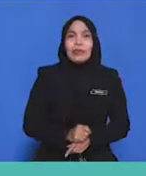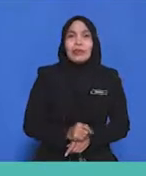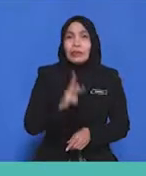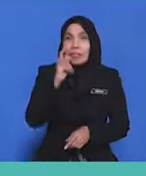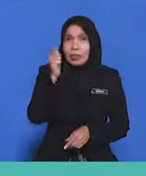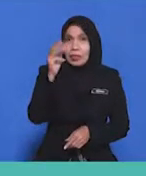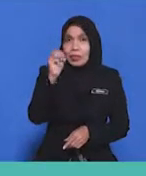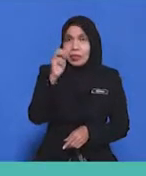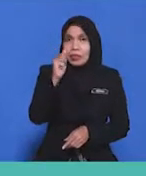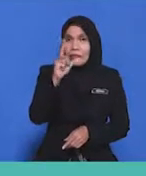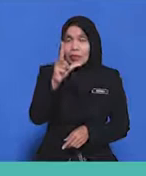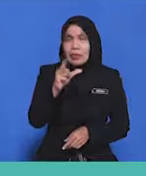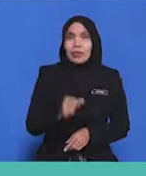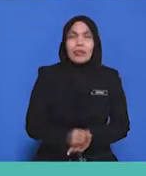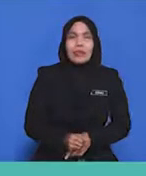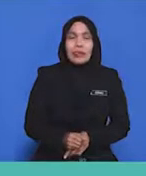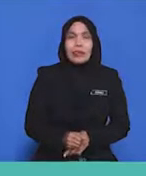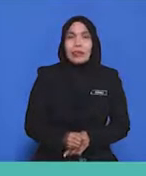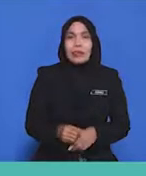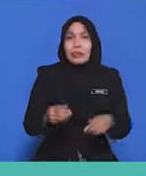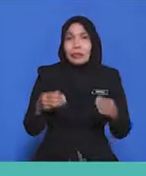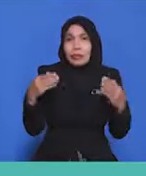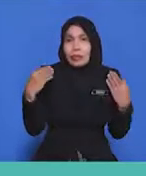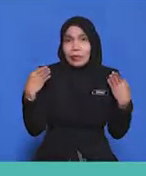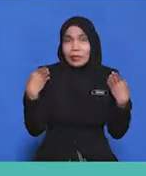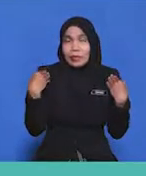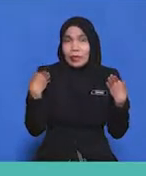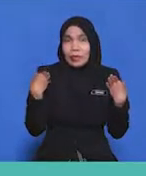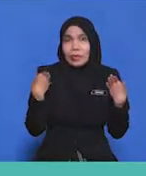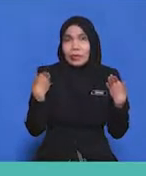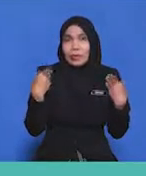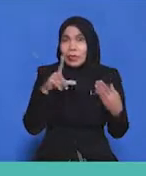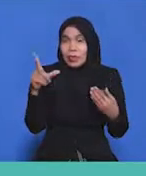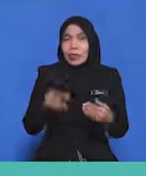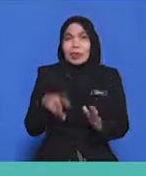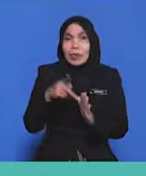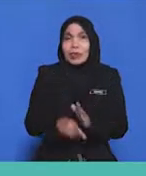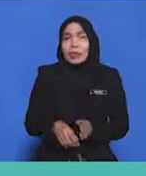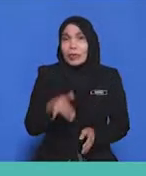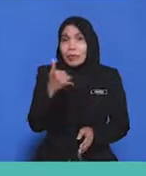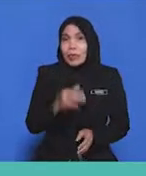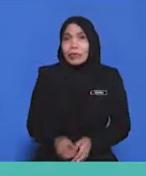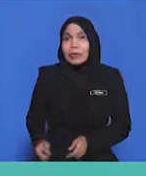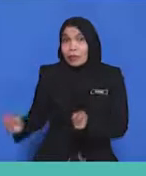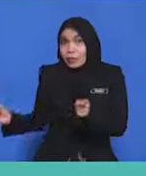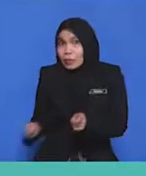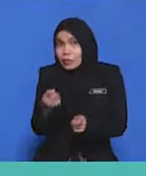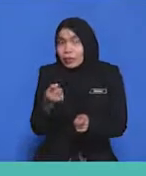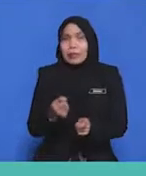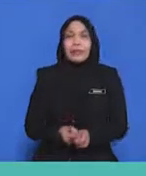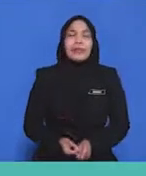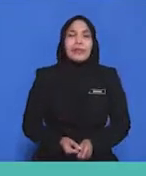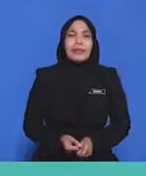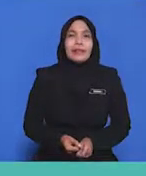Selangor ketika era 50-an dan 60-an. Setelah bersara sebagai pemain